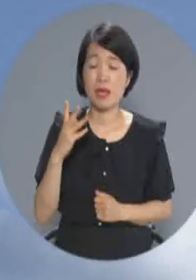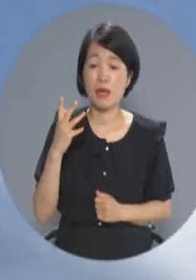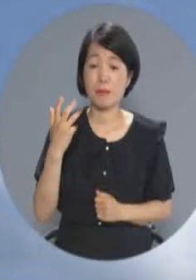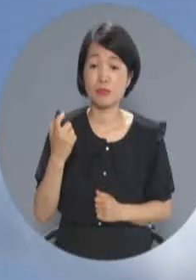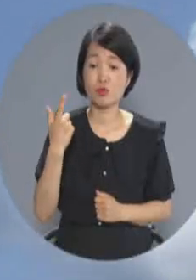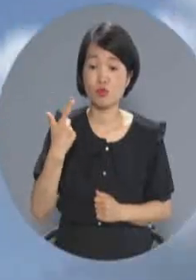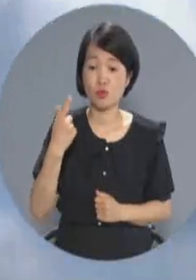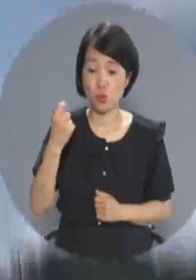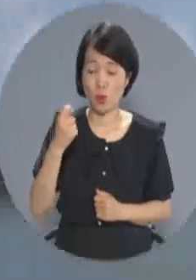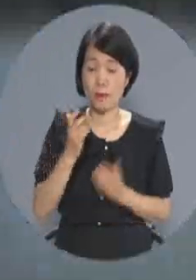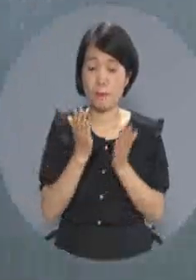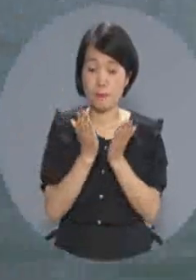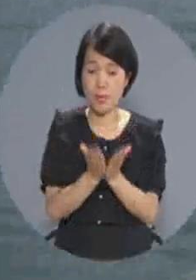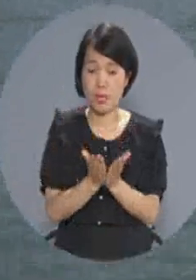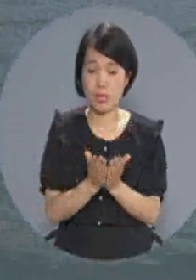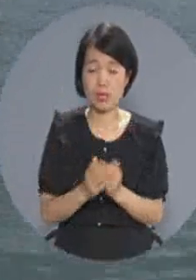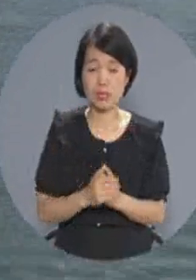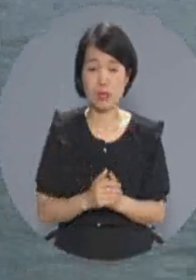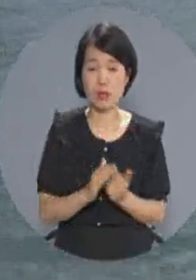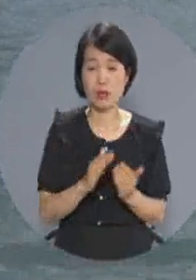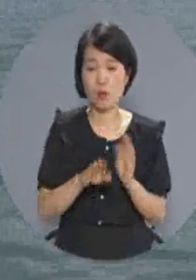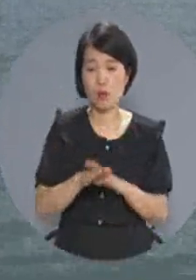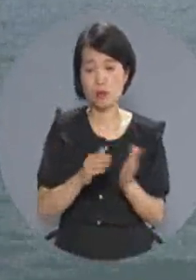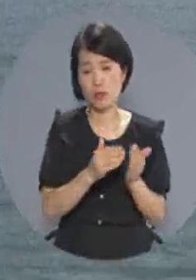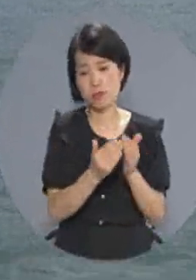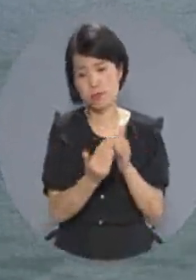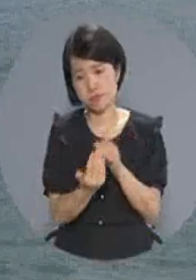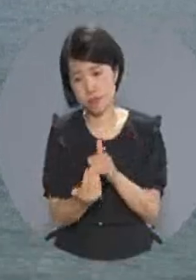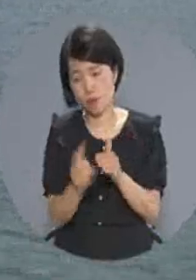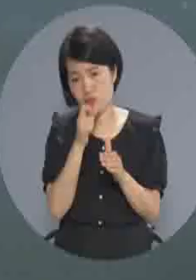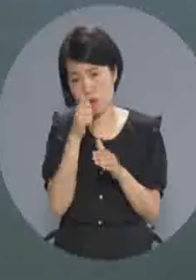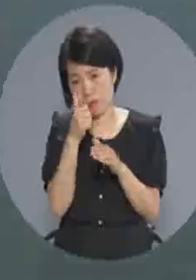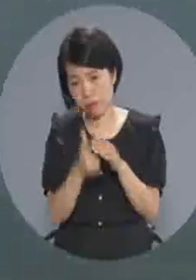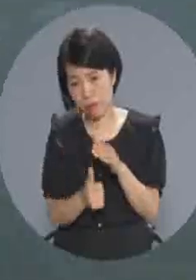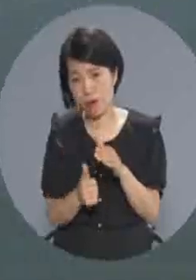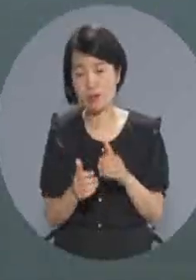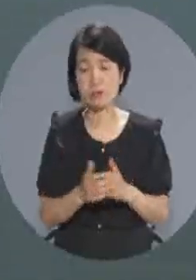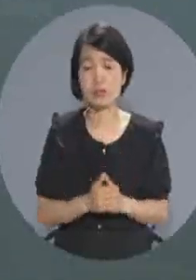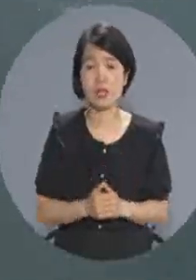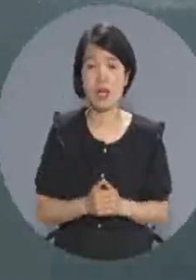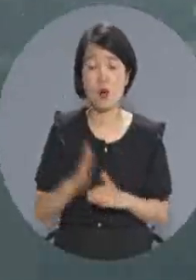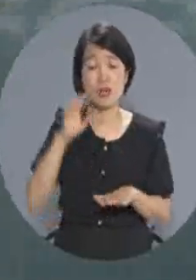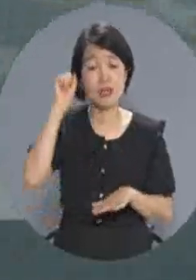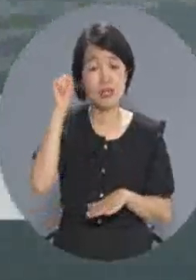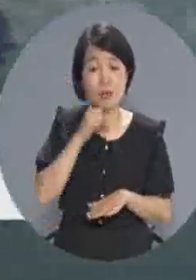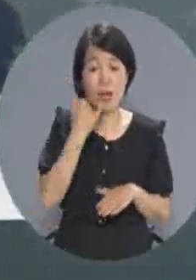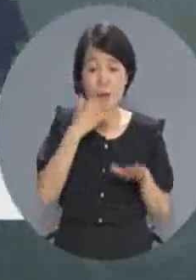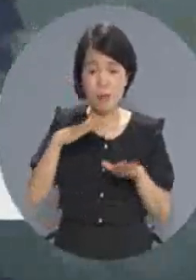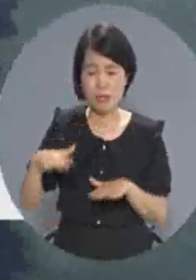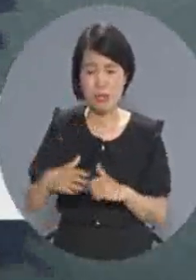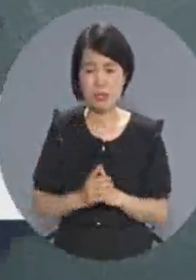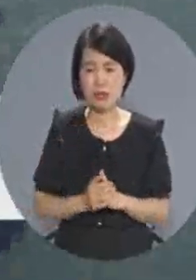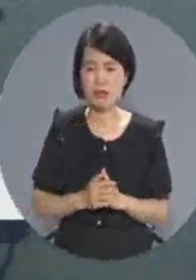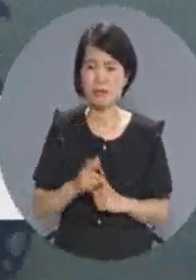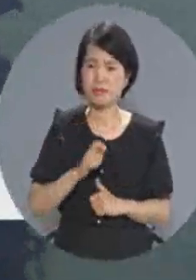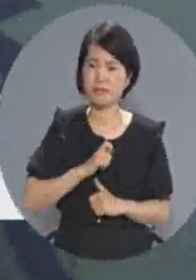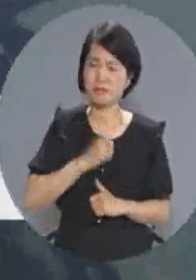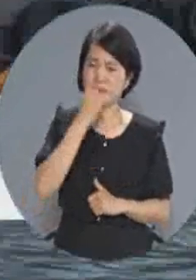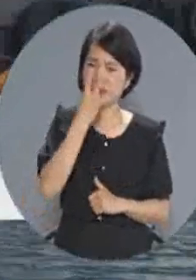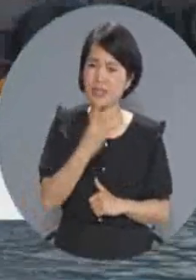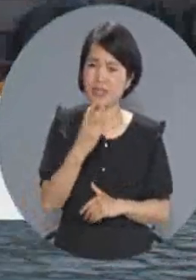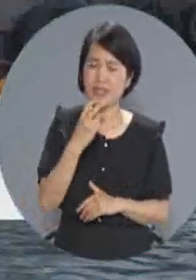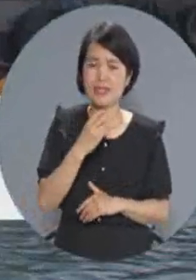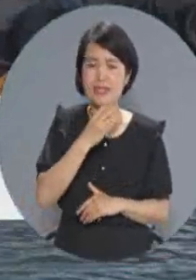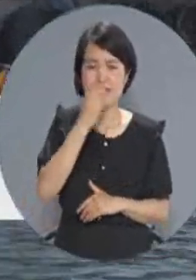1,286톤급 선박 한 척이 우연으로 기운 채 물에 잠겨 있습니다. 오늘 새벽 시간 바다에서 수상한 기름 냄새가 난다는